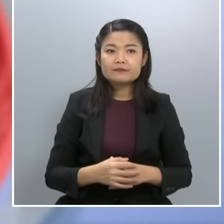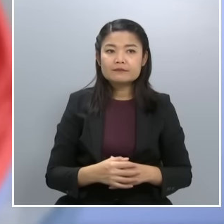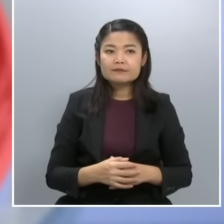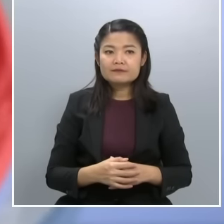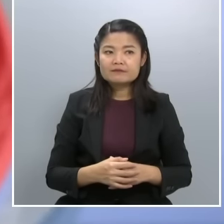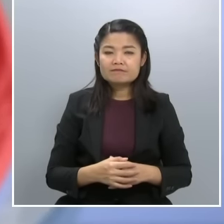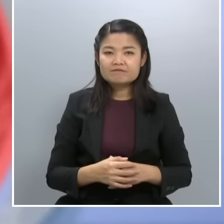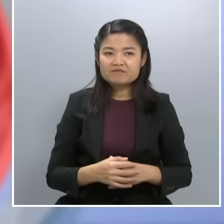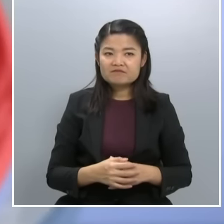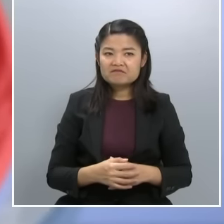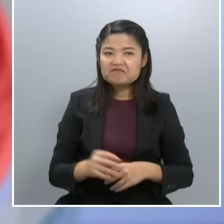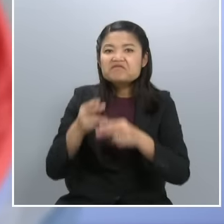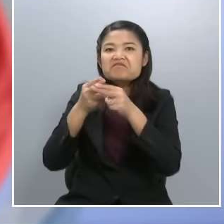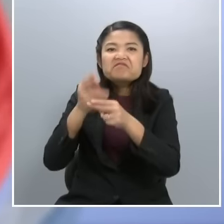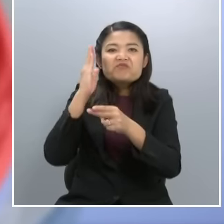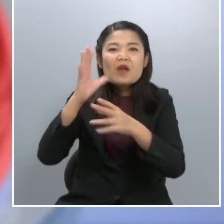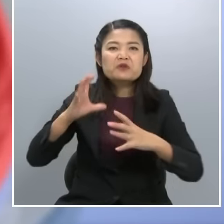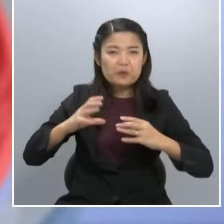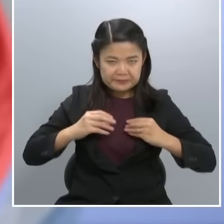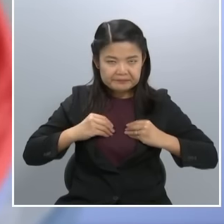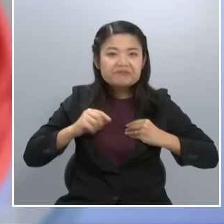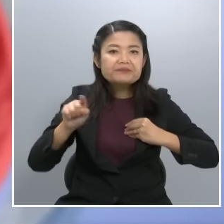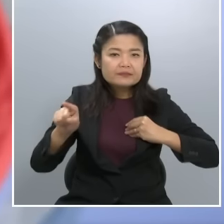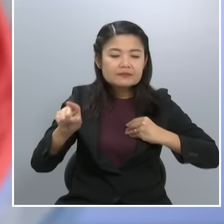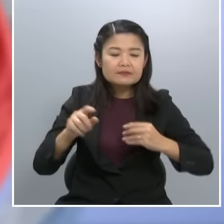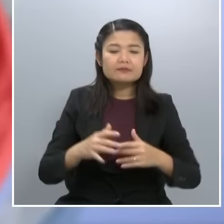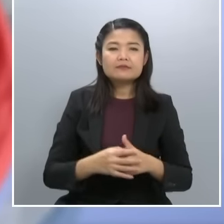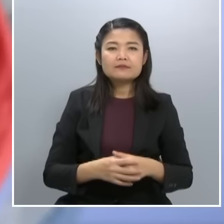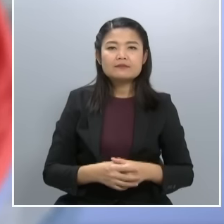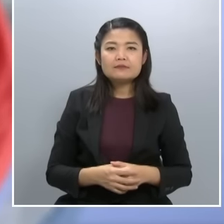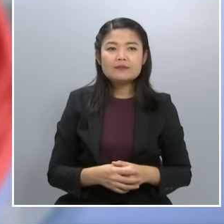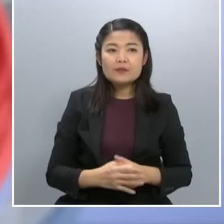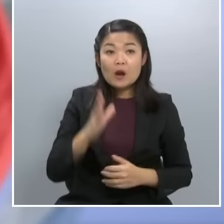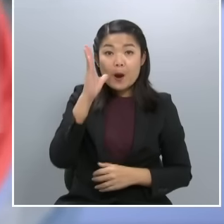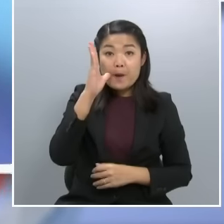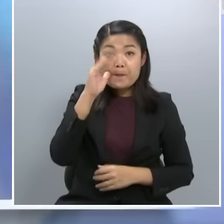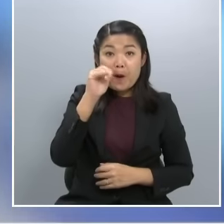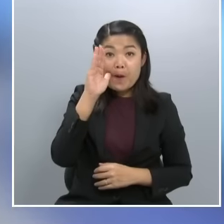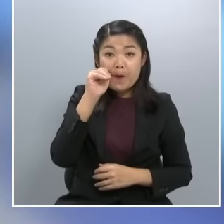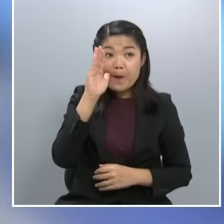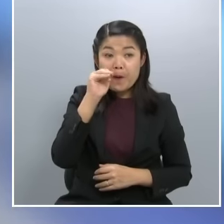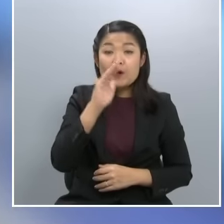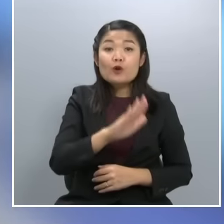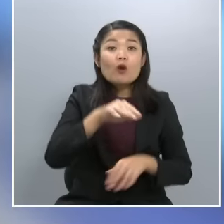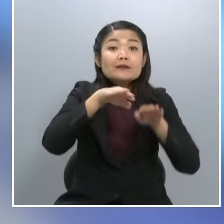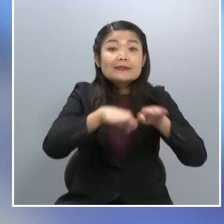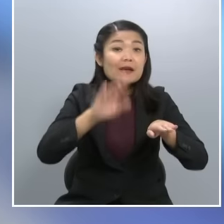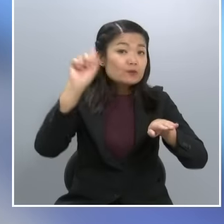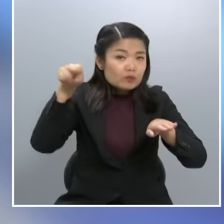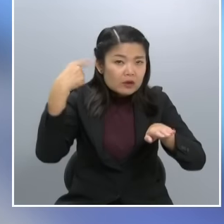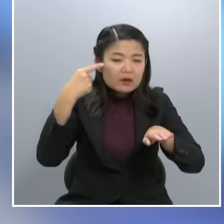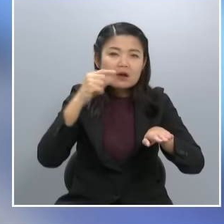ยอมรับในตัวเลยค่ะเห็นมั้ยฮะคุณผู้ชมครับปรากฏว่าคุณพ่อของเด็กคนนี้คุณผู้ชมครับบอกว่า